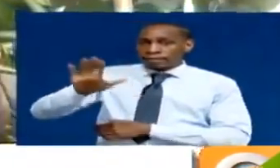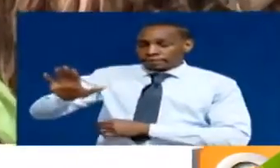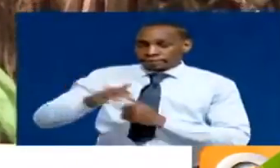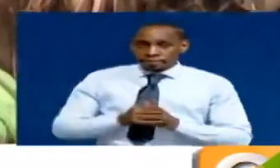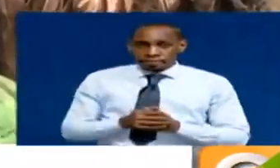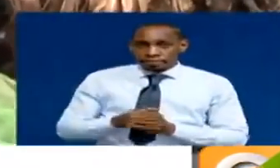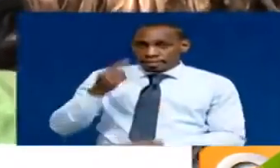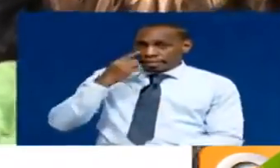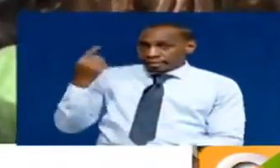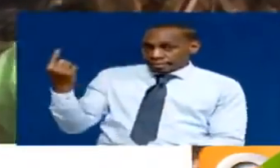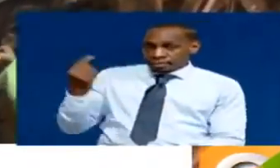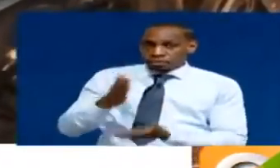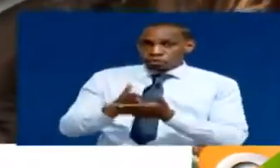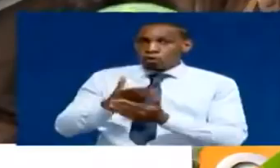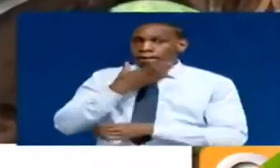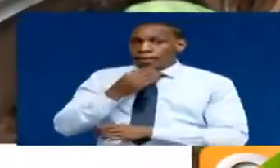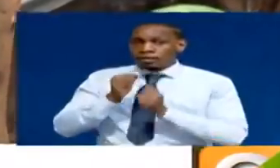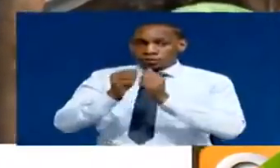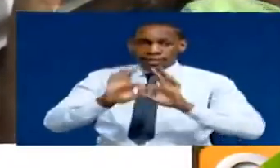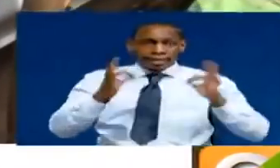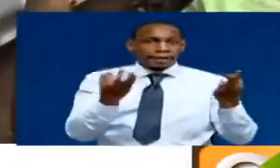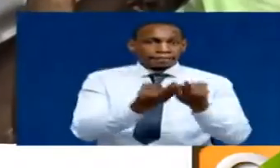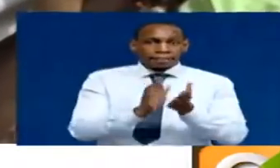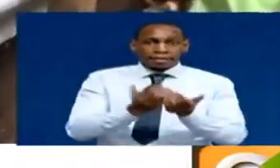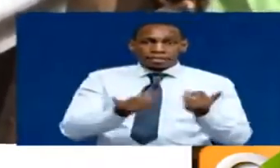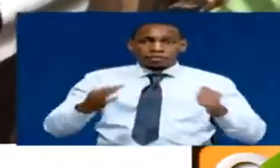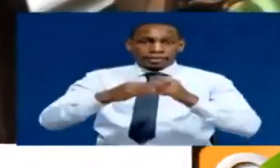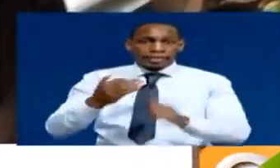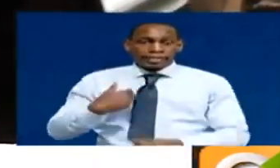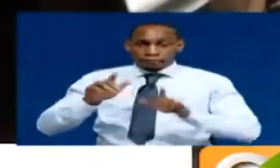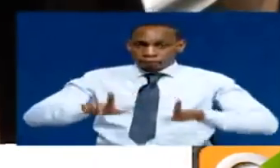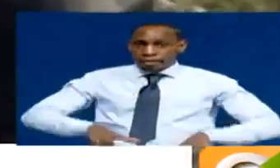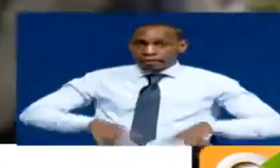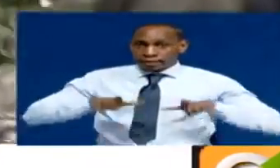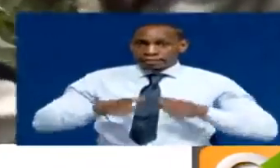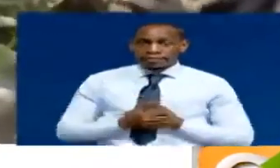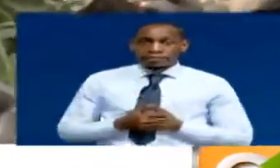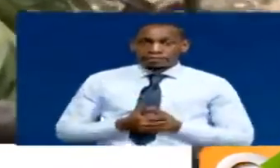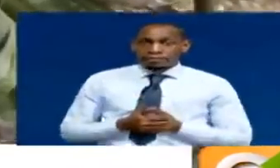55. Hapa ndipo mzee huyu na familia yake ya watoto wanane wanakoishi.